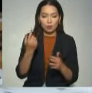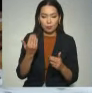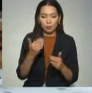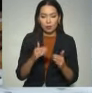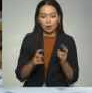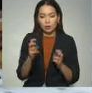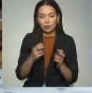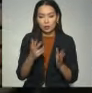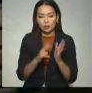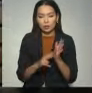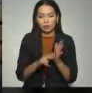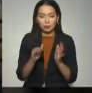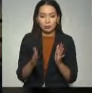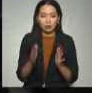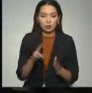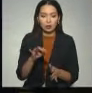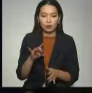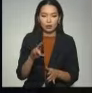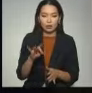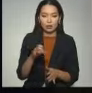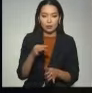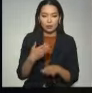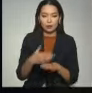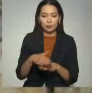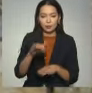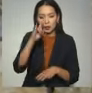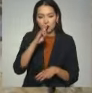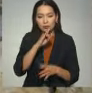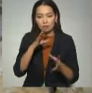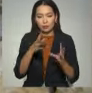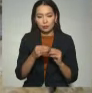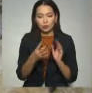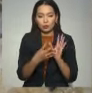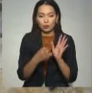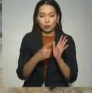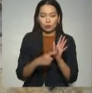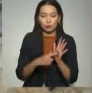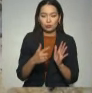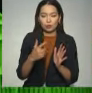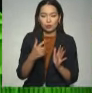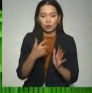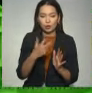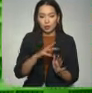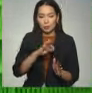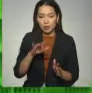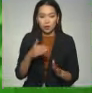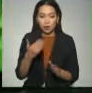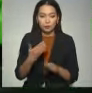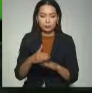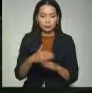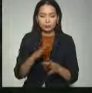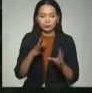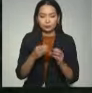өндірушілердің 80 мыңнан астамы корпорациядан жеңілдетілген несие алған. Қазақстан бойынша 973 миллиард теңге қаржы қаралса, соның 54